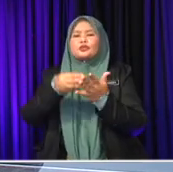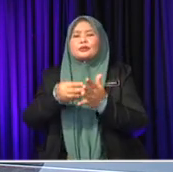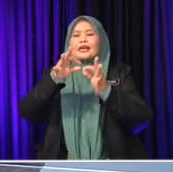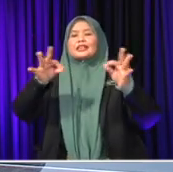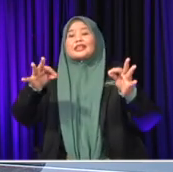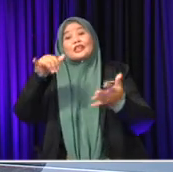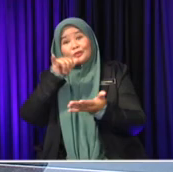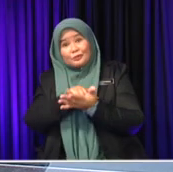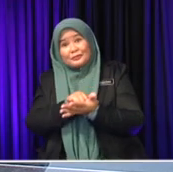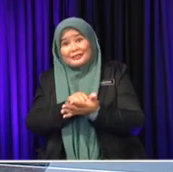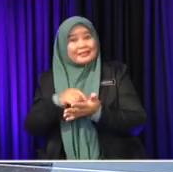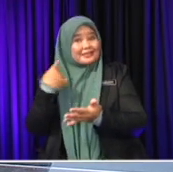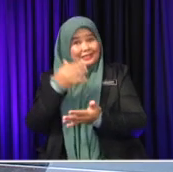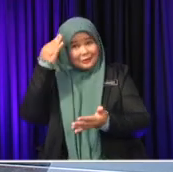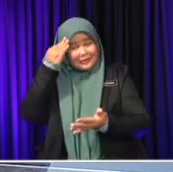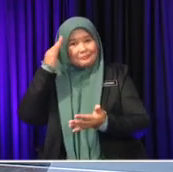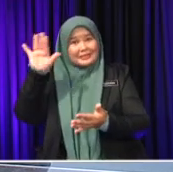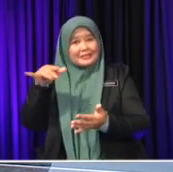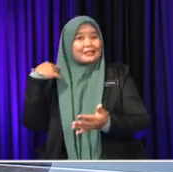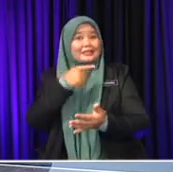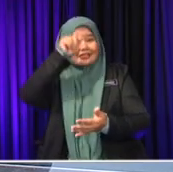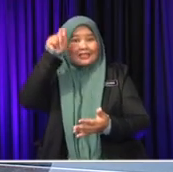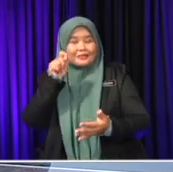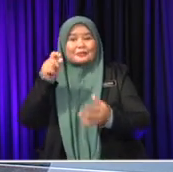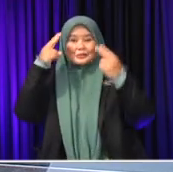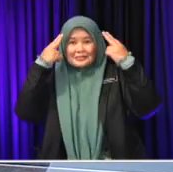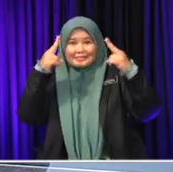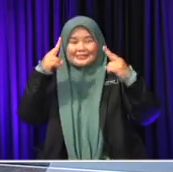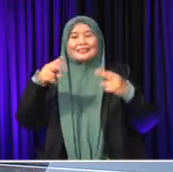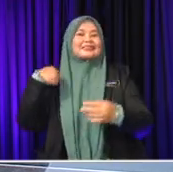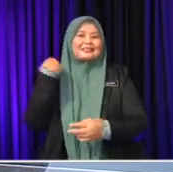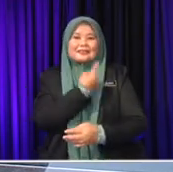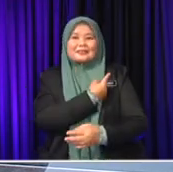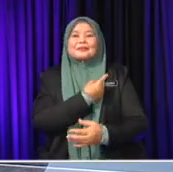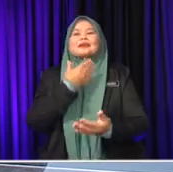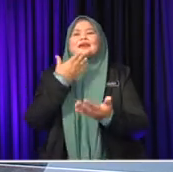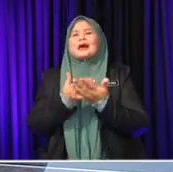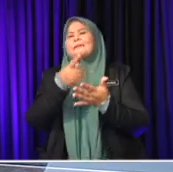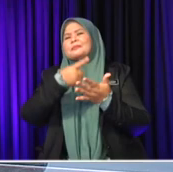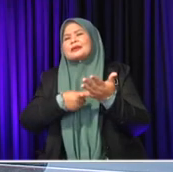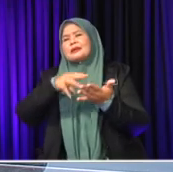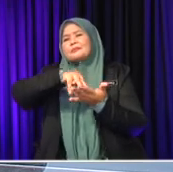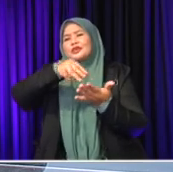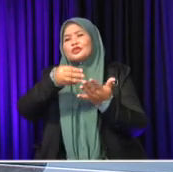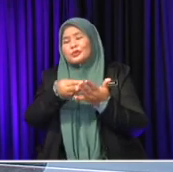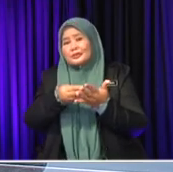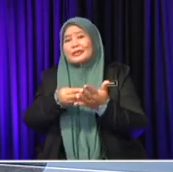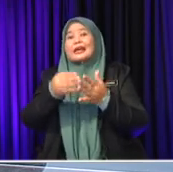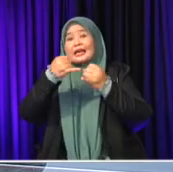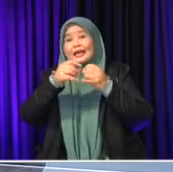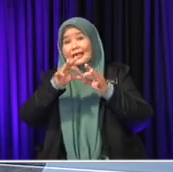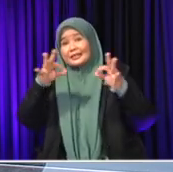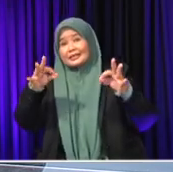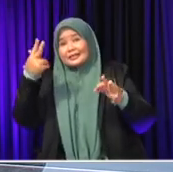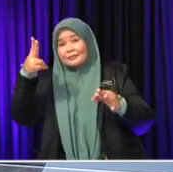masih Nak Tahu kan Apalagi job kita tanyakan kepada Ustadzah kita Oke Ustadzah Apakah terjemahan kepada ayat